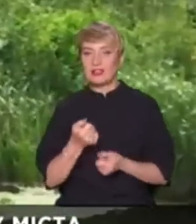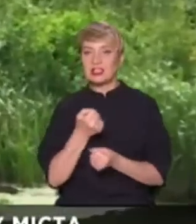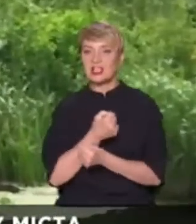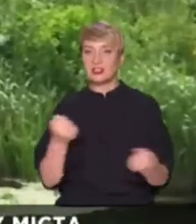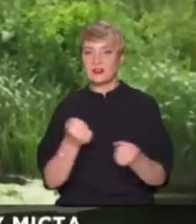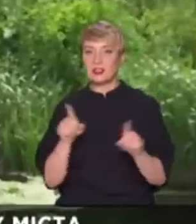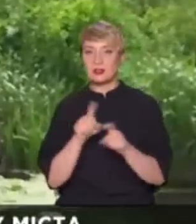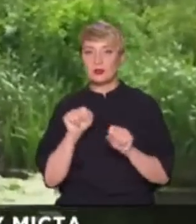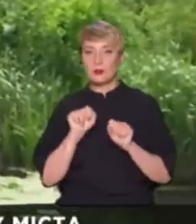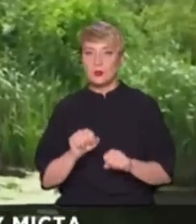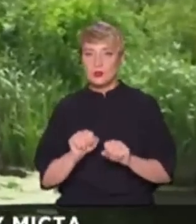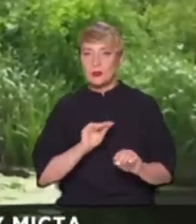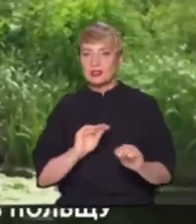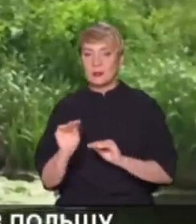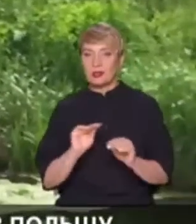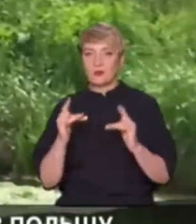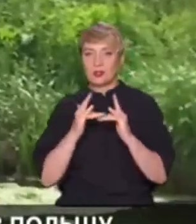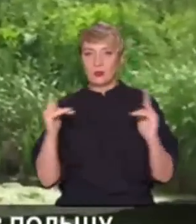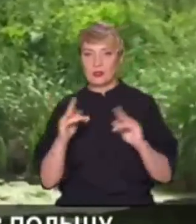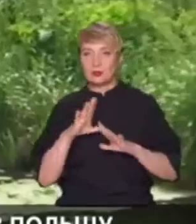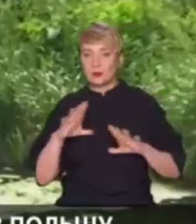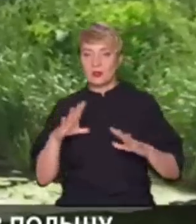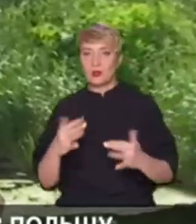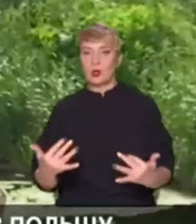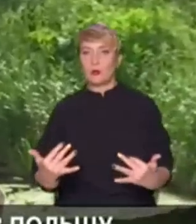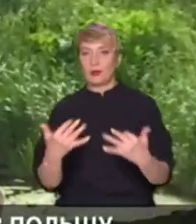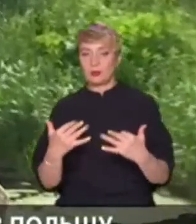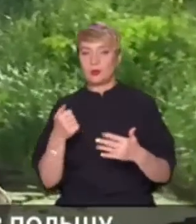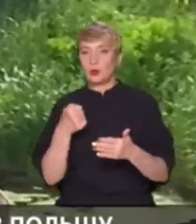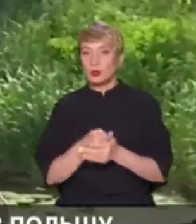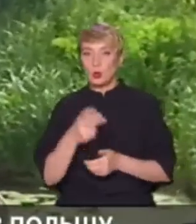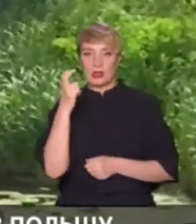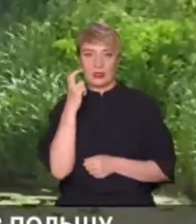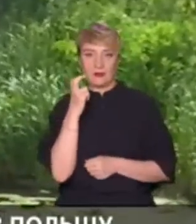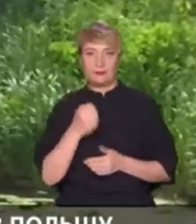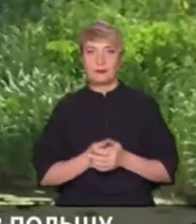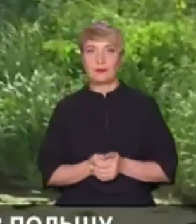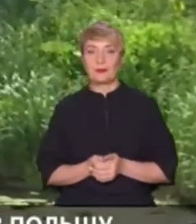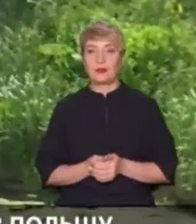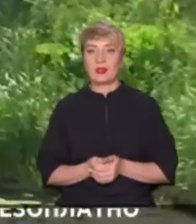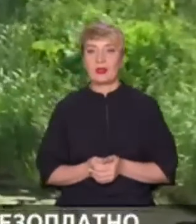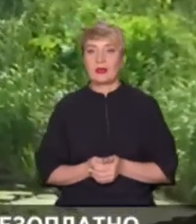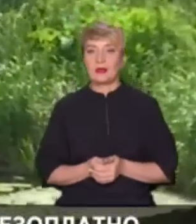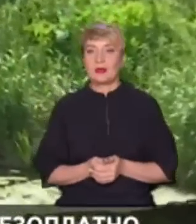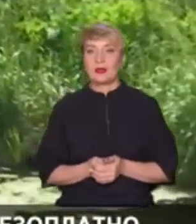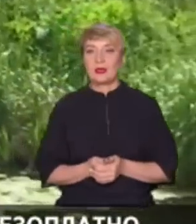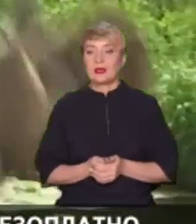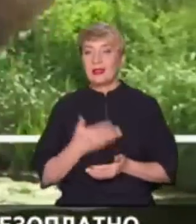було замінувати мости, щоб не було підходу до Баришівки. На свій, скажімо, розсуд